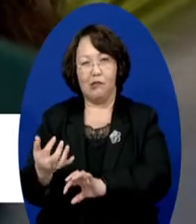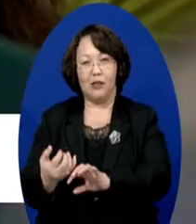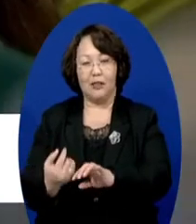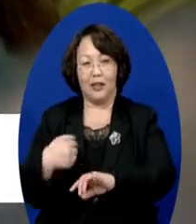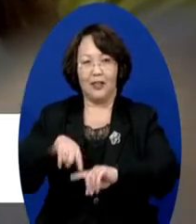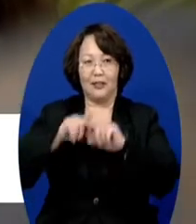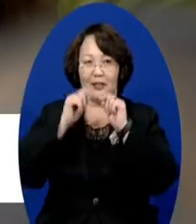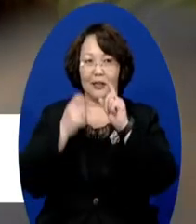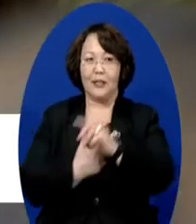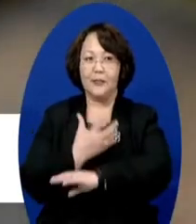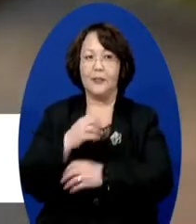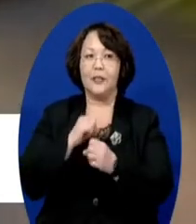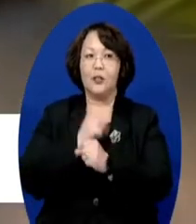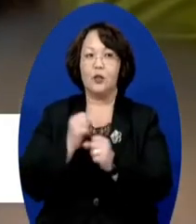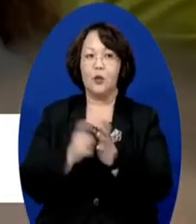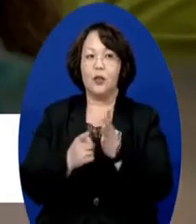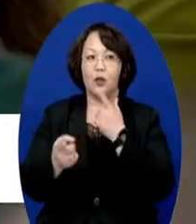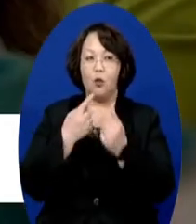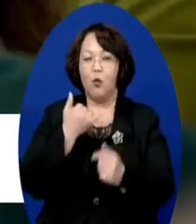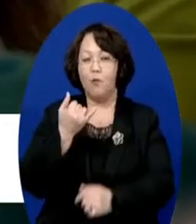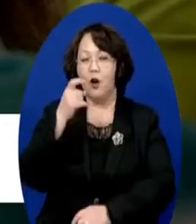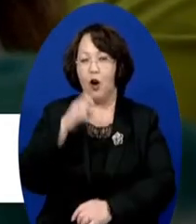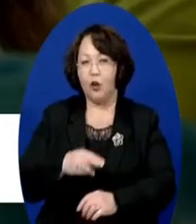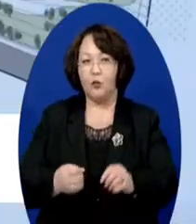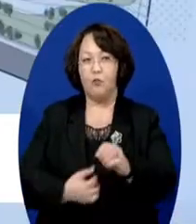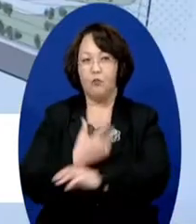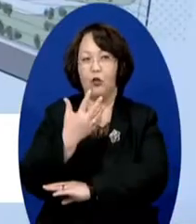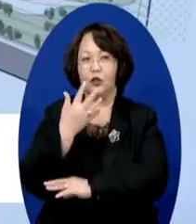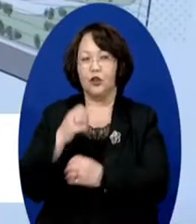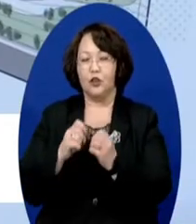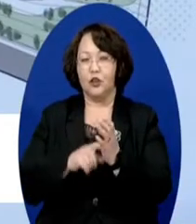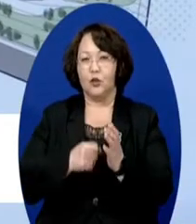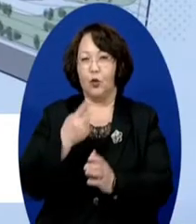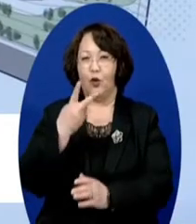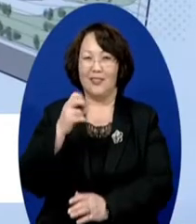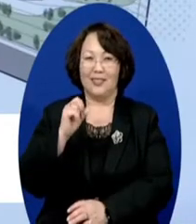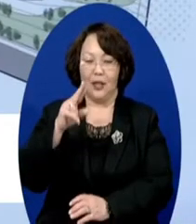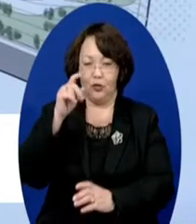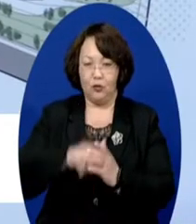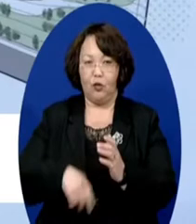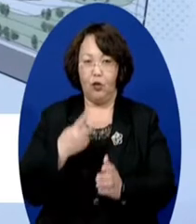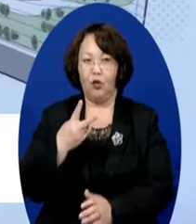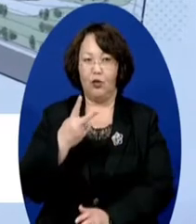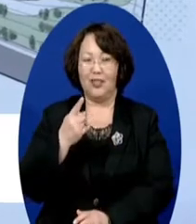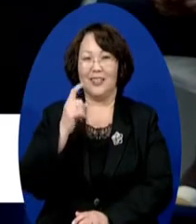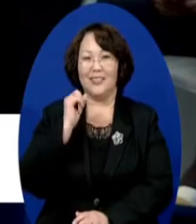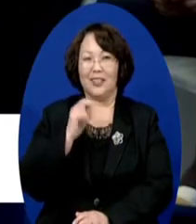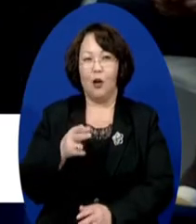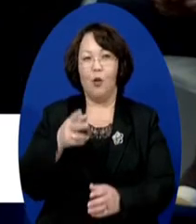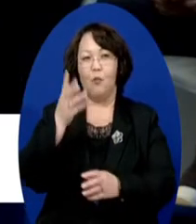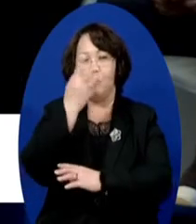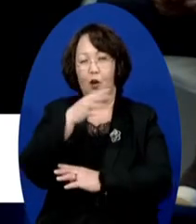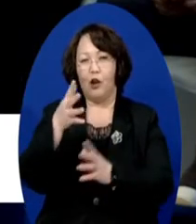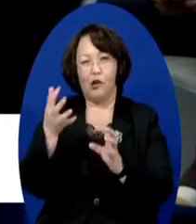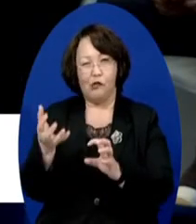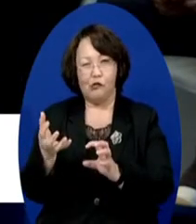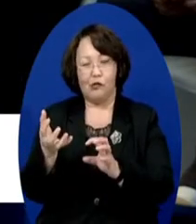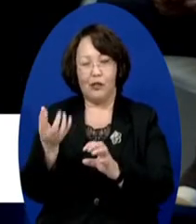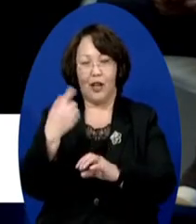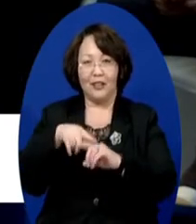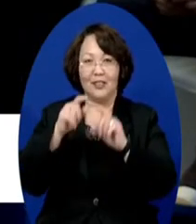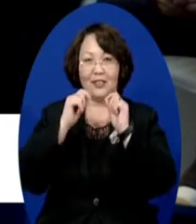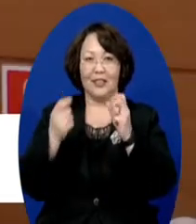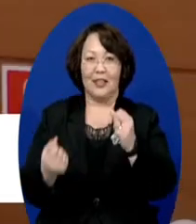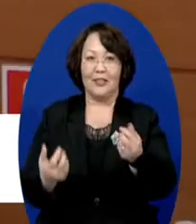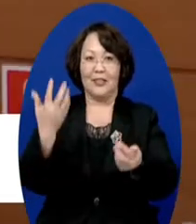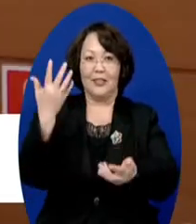чухлаар яригдж байна. Улаанбаатар хотод тарих ёстой 120 сая модноос 21 сая орчмыг нь дороойдсон ойг нөхөн сэргээхэд ашиглана гэж